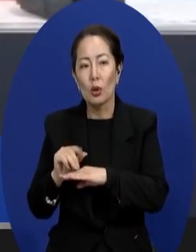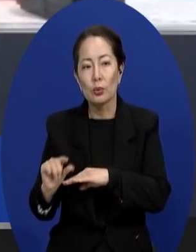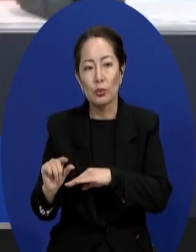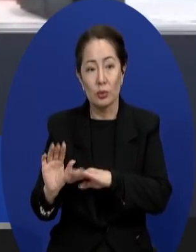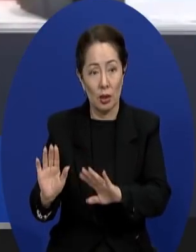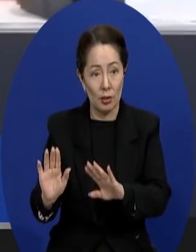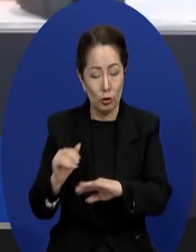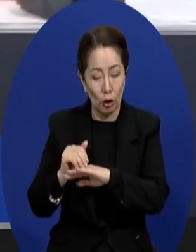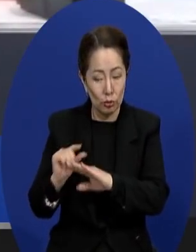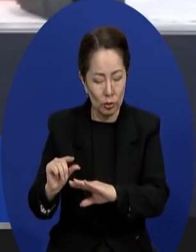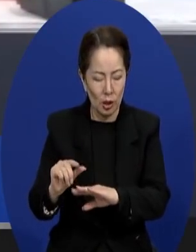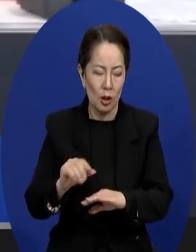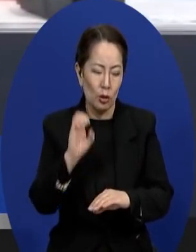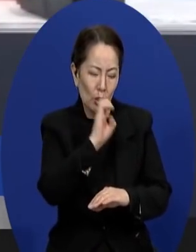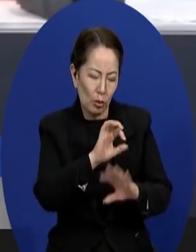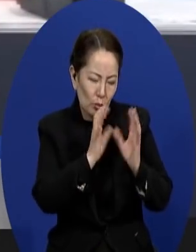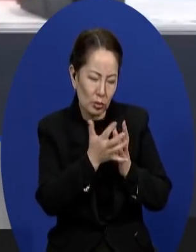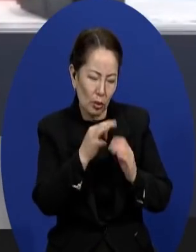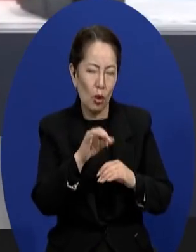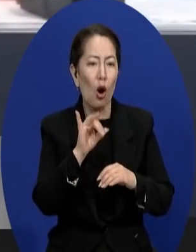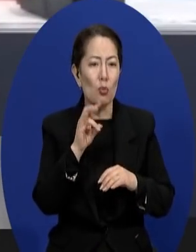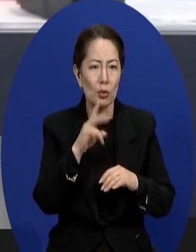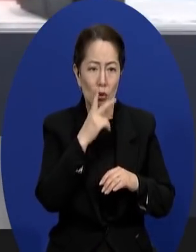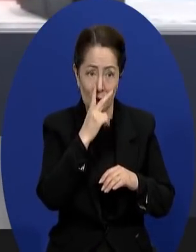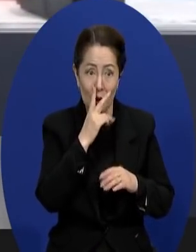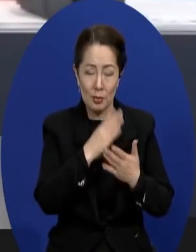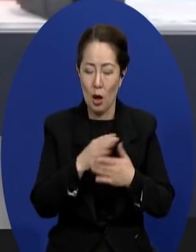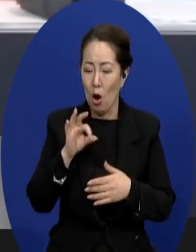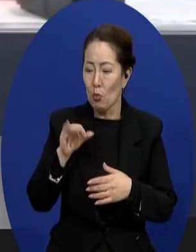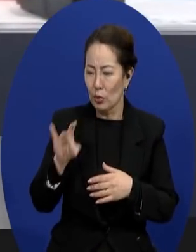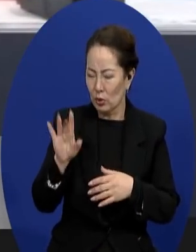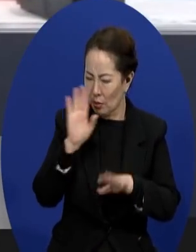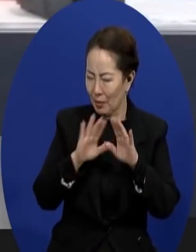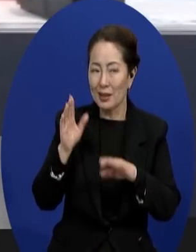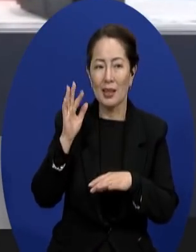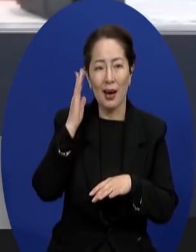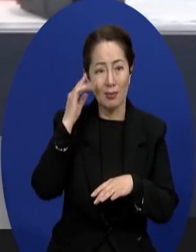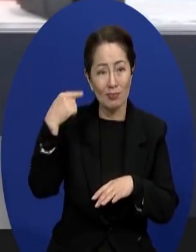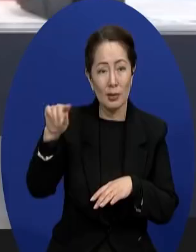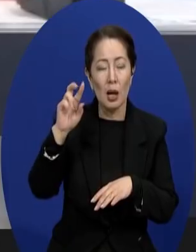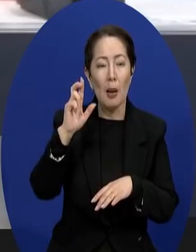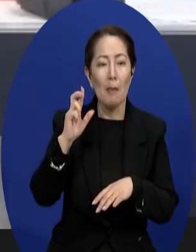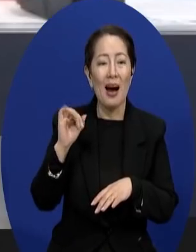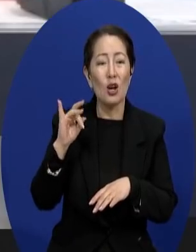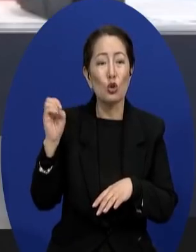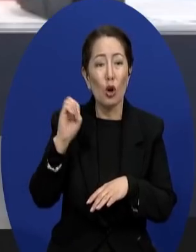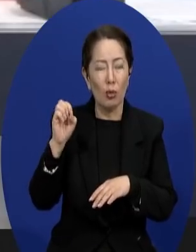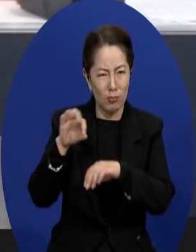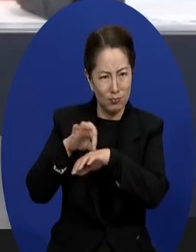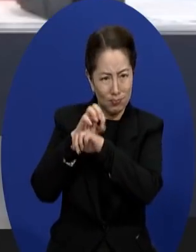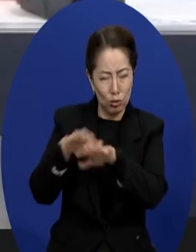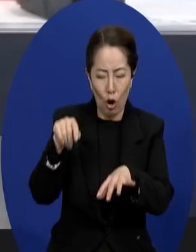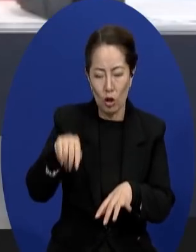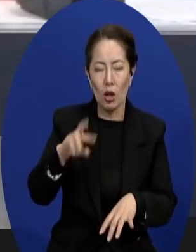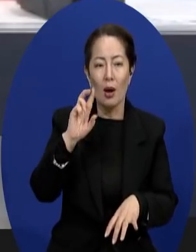оронд омикрон бүртгэгдээд байна. Эндээс харахад омикрон хувилбар баруун Европт хурдцтай тархаж, одоо Балканы орнууд руу